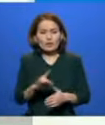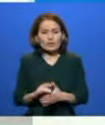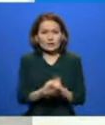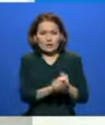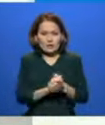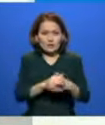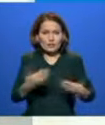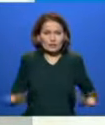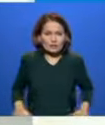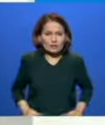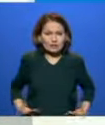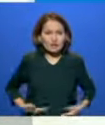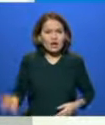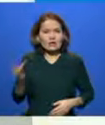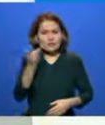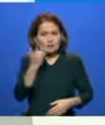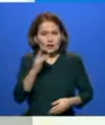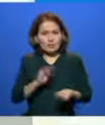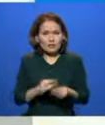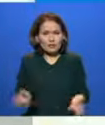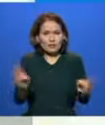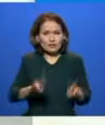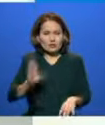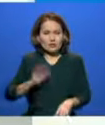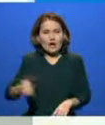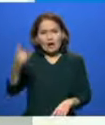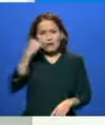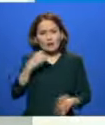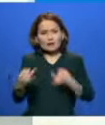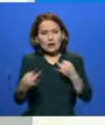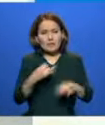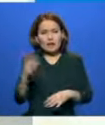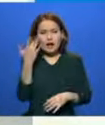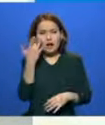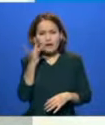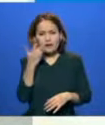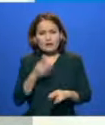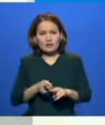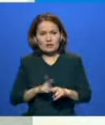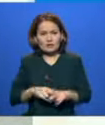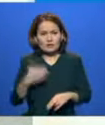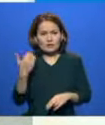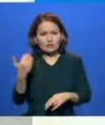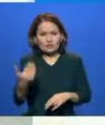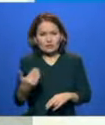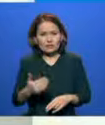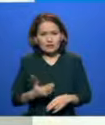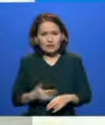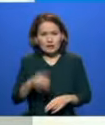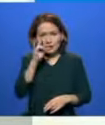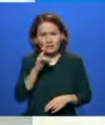шешусіне белсенді атсалыса беретініне сенім білдірді. Айта кетейік, телефон арқылы сөйлесуге Америка жағы бастамашылық етті.